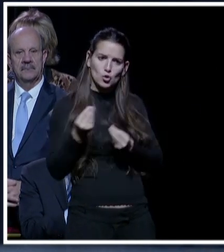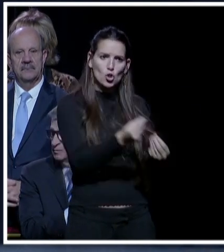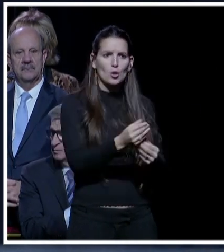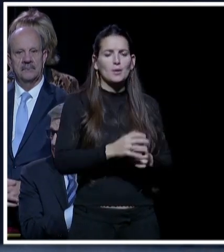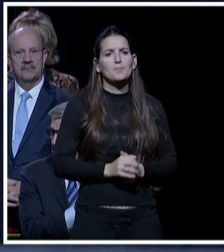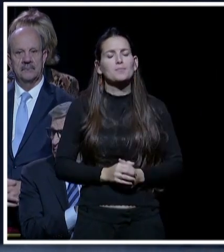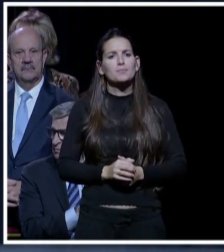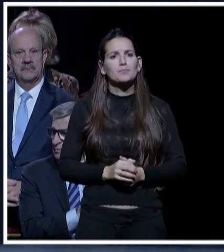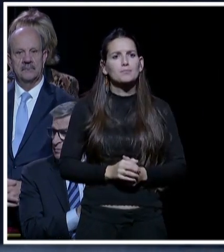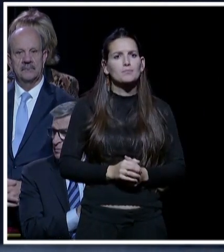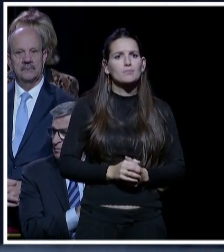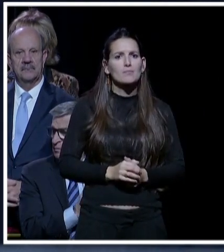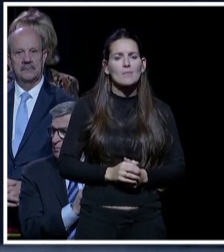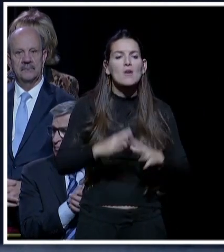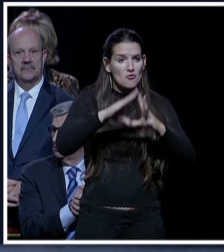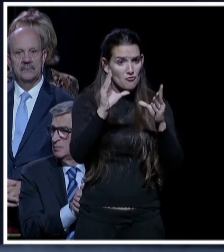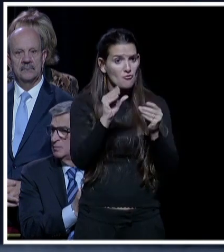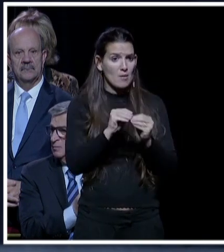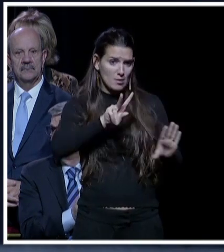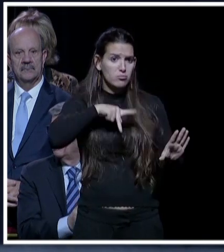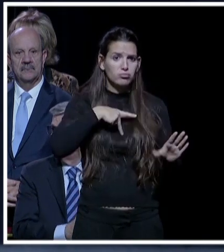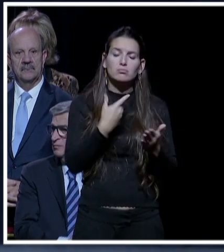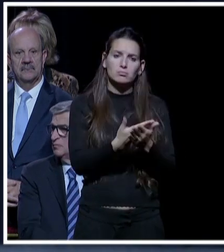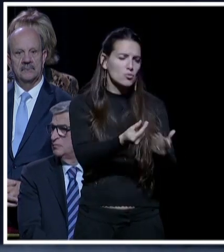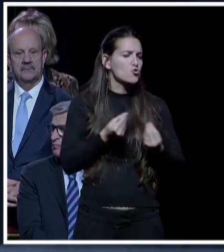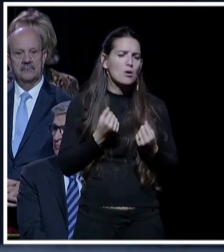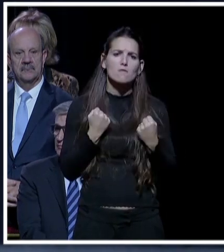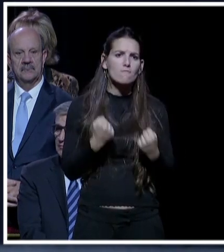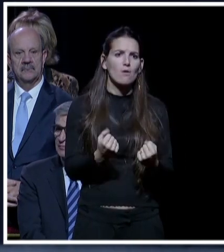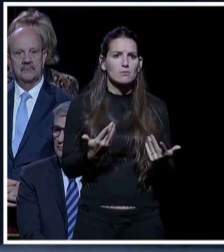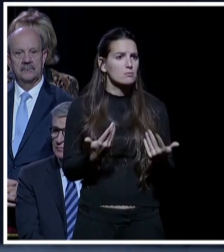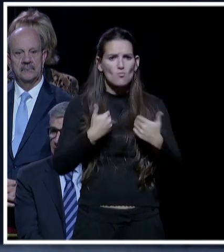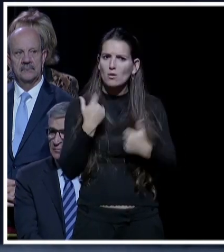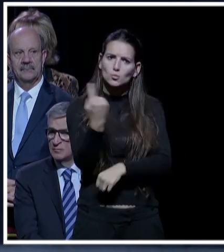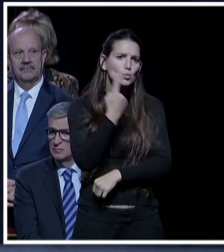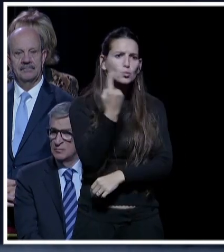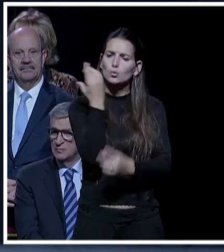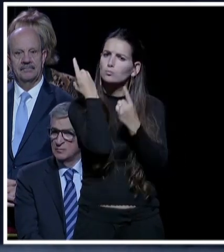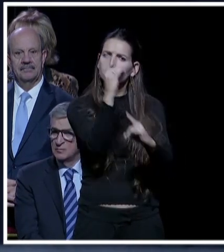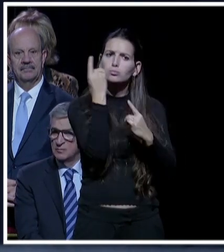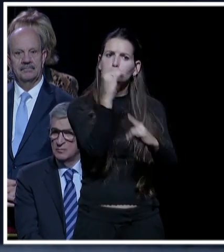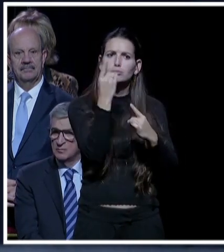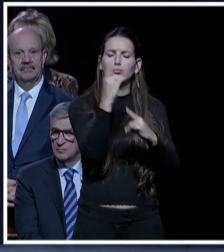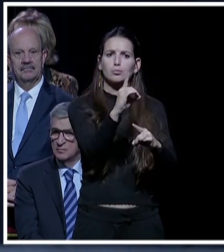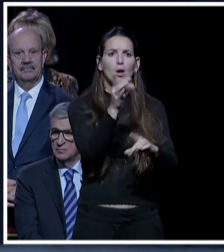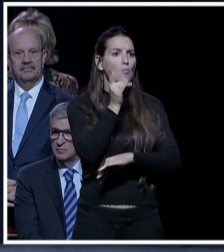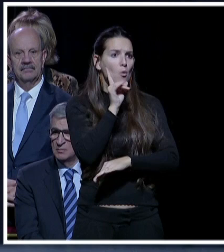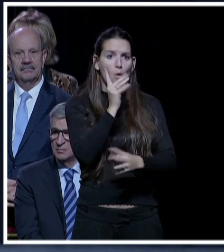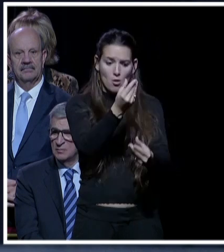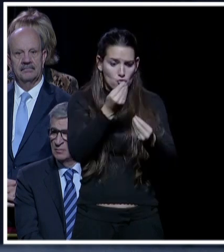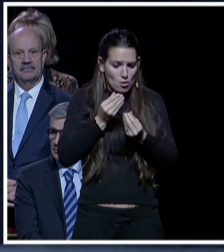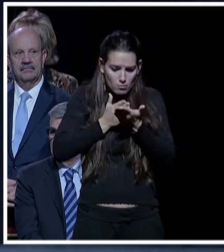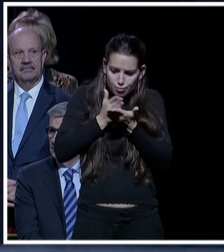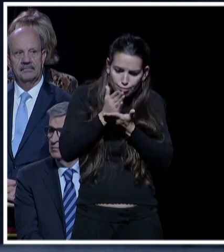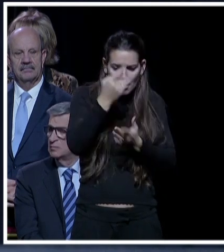Ce passé, cette histoire familiale, c'est ma plus grande force. Je ne renoncerai jamais à les défendre. C'est ce qui a guidé mon engagement